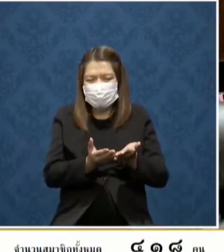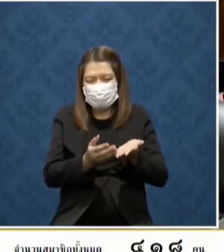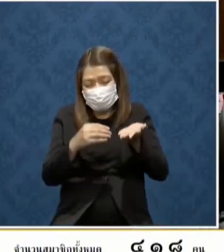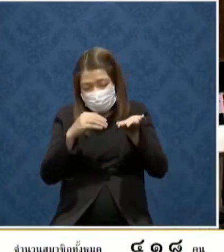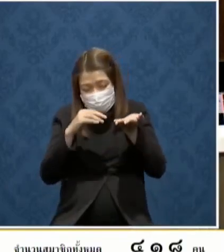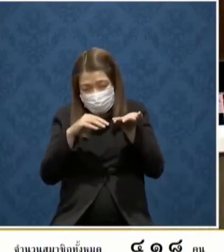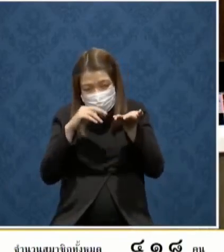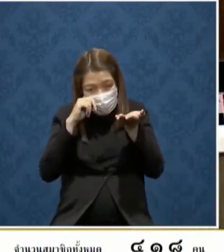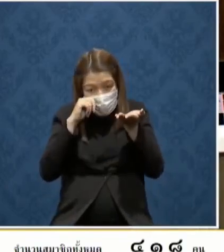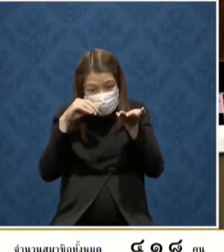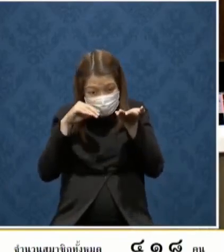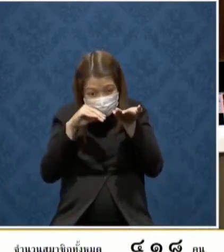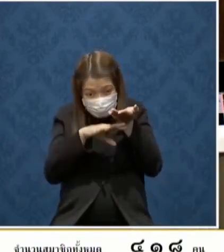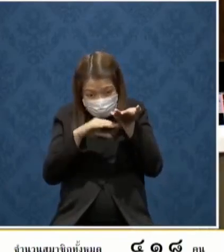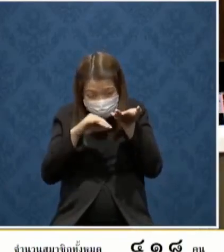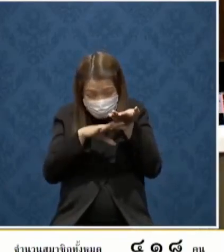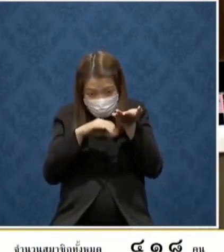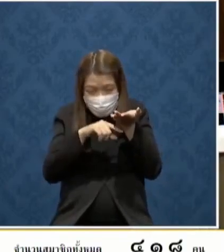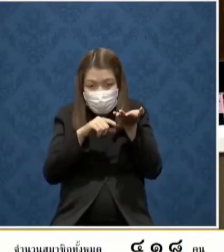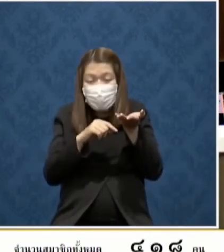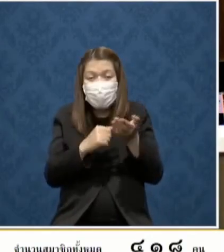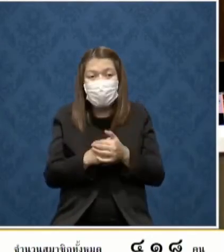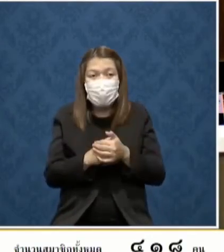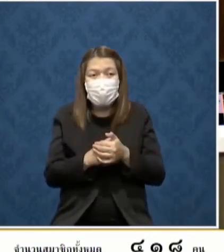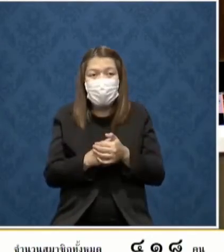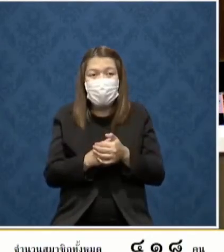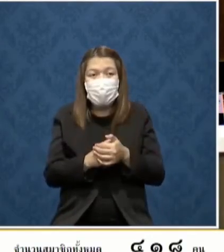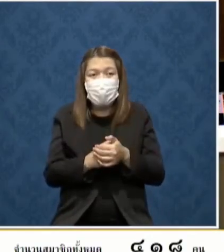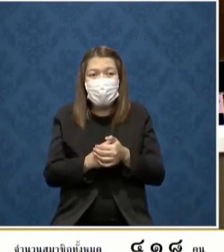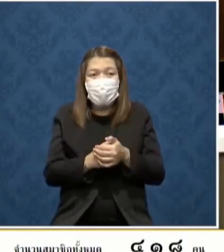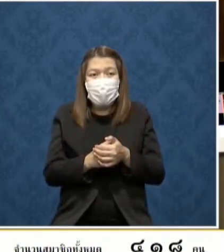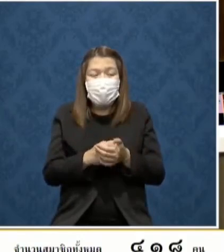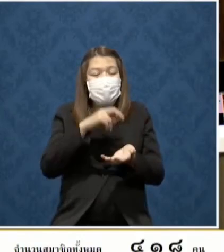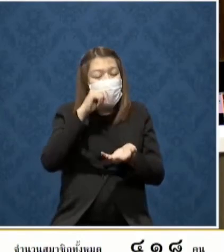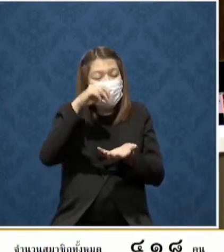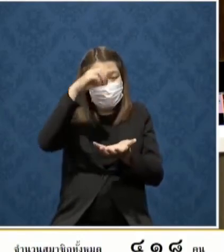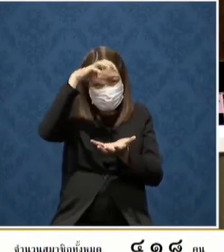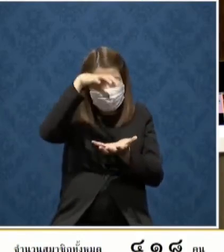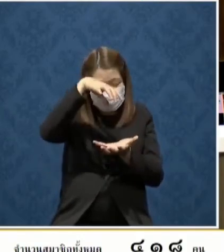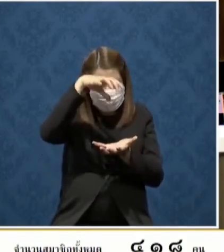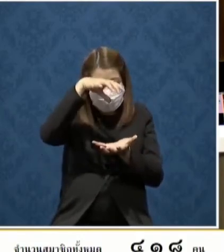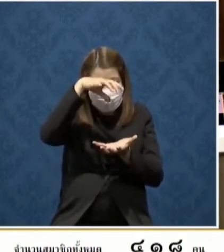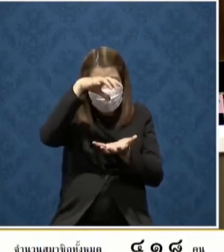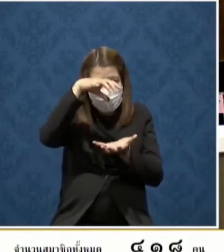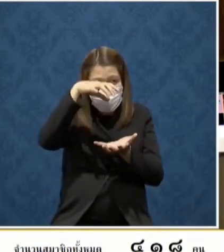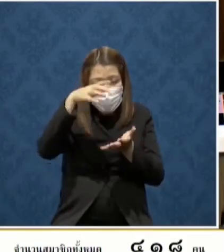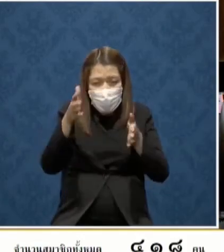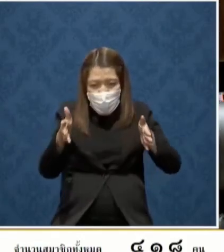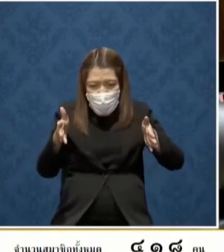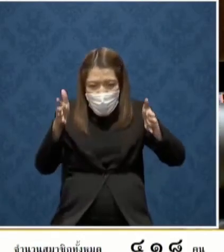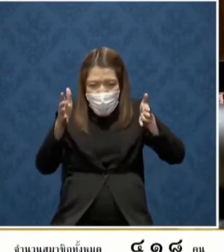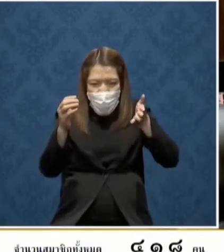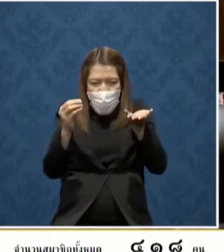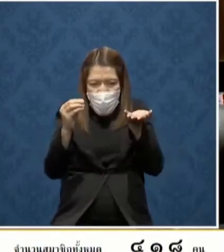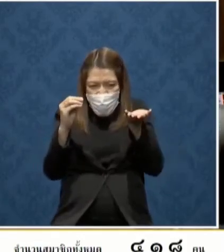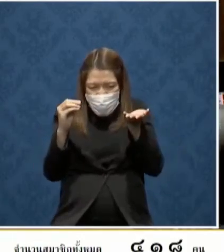้ทองเหือ มจะมาไดทางไหนผมตงสมมติทานนี้ครัว่า สมมุติน้ำไมได้มาทางดาดฟ้าสมมุติน้ำไมไดเข้าทางผนังเหือ ท